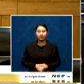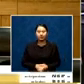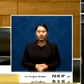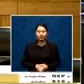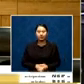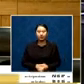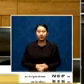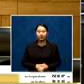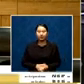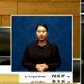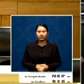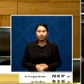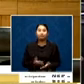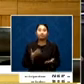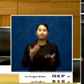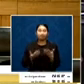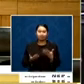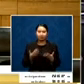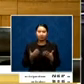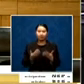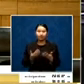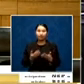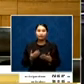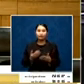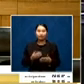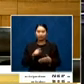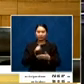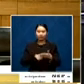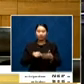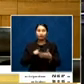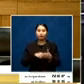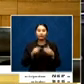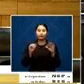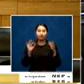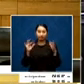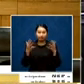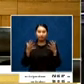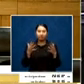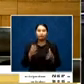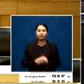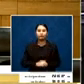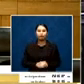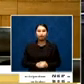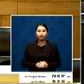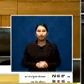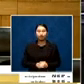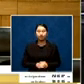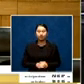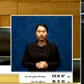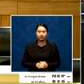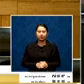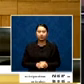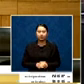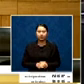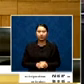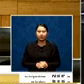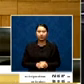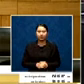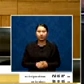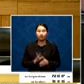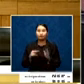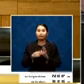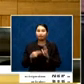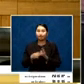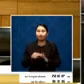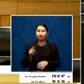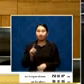าเป็นนายกเนี่ยมันก็เหมือนการอภิปรายไม่ไว้วางใจอยู่แล้วก็ต้องโจมตีเต็มที่ใช่มั้ยแต่ว่าคือมันเมื่อมันเป็นเหตุเป็นผลมันคุยกันอยู่ในเ